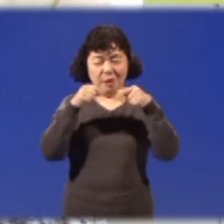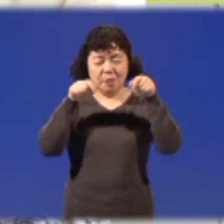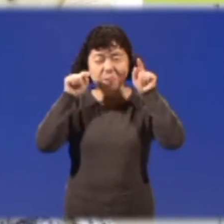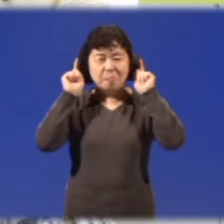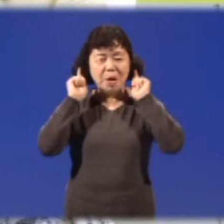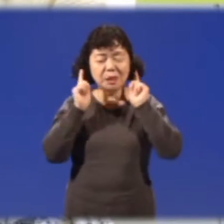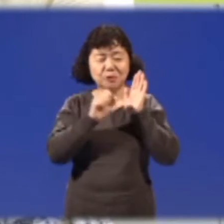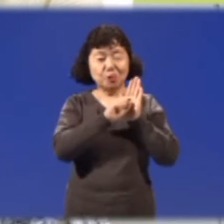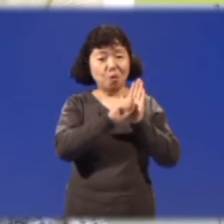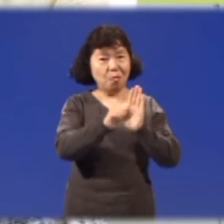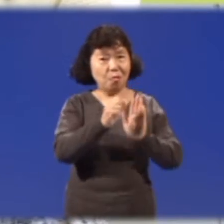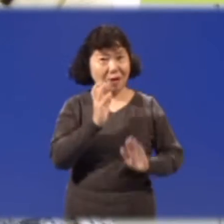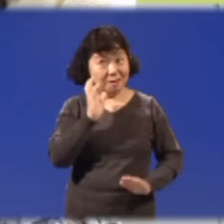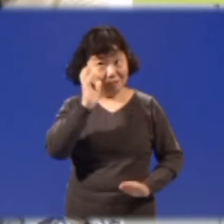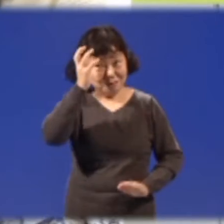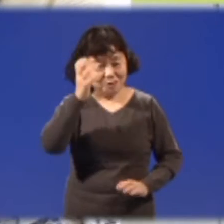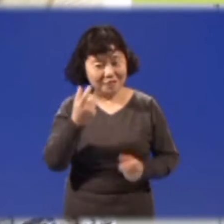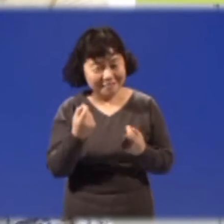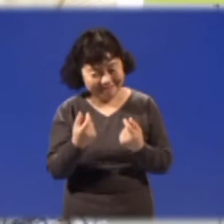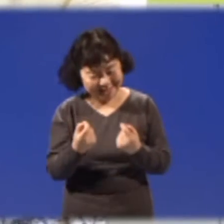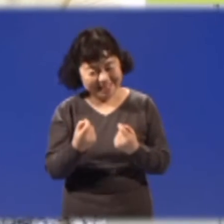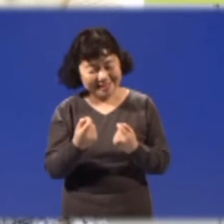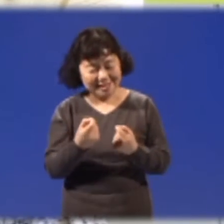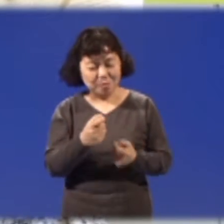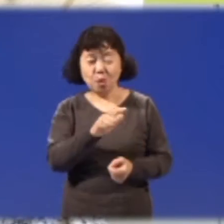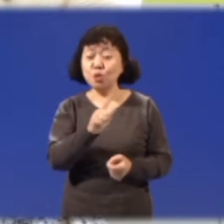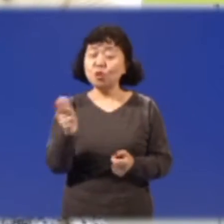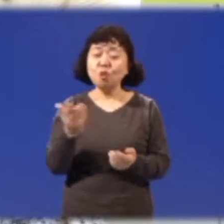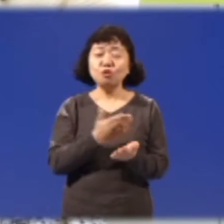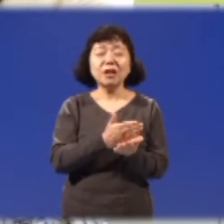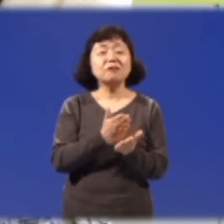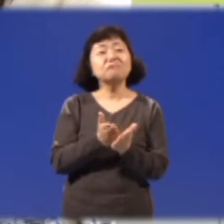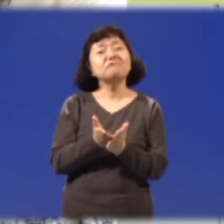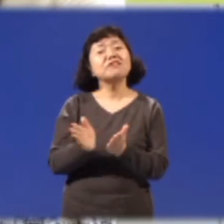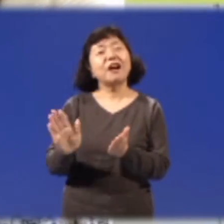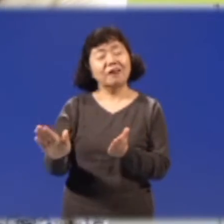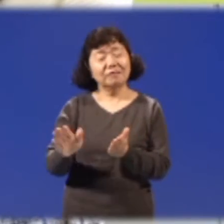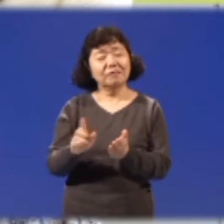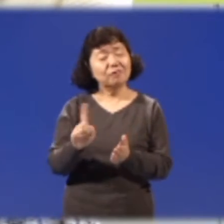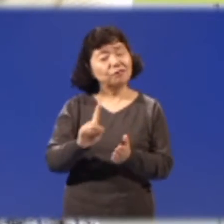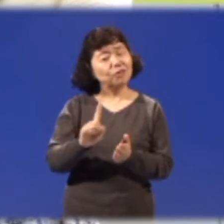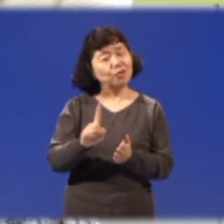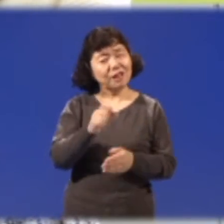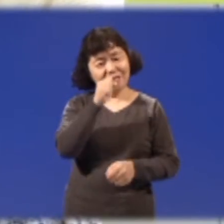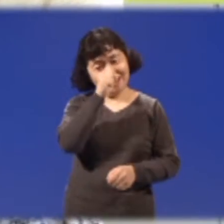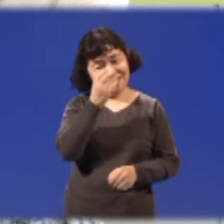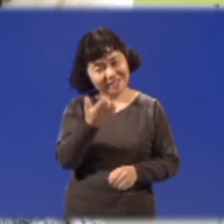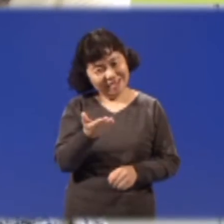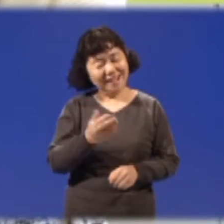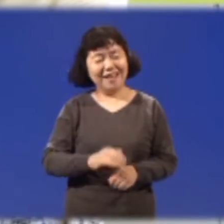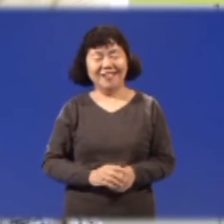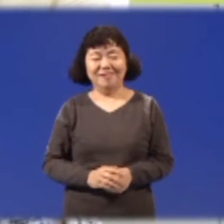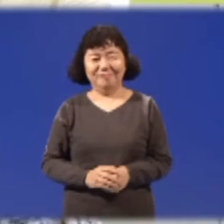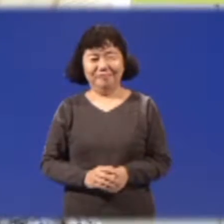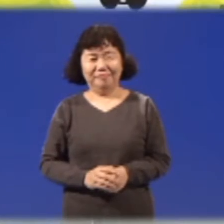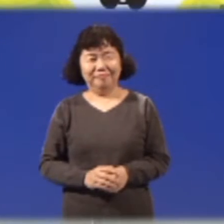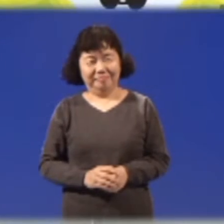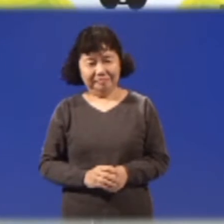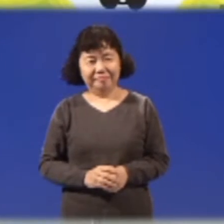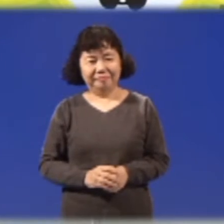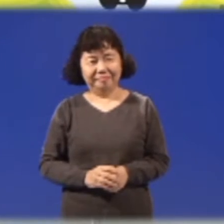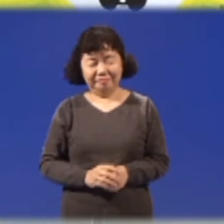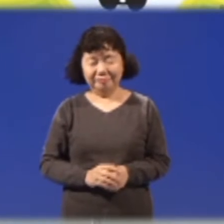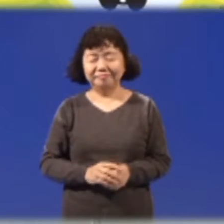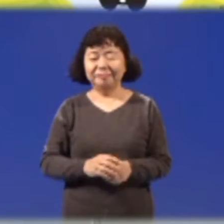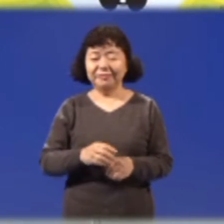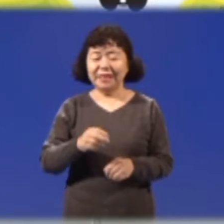マスクの効果はすごいですね。 はい。 でもいろいろな種類がありますが、どんなマスクを使えばいいんですか。 はい。